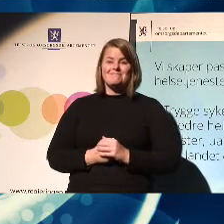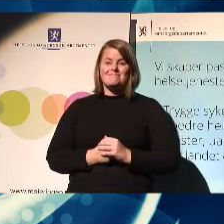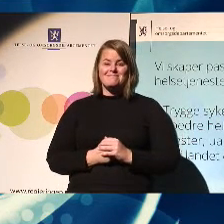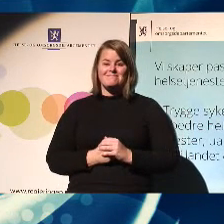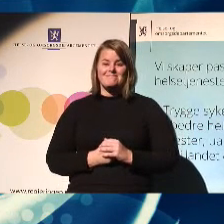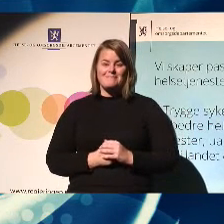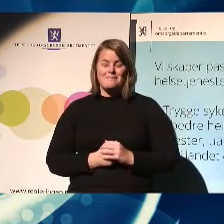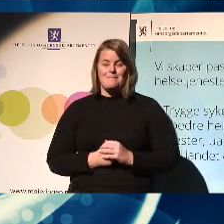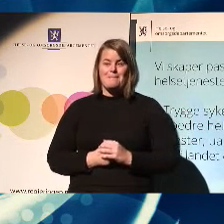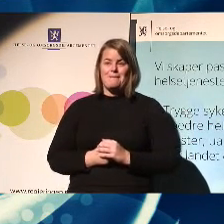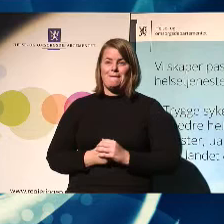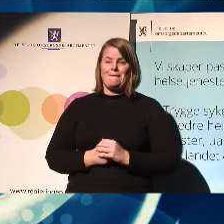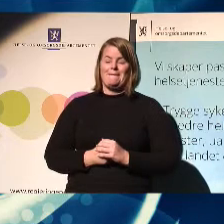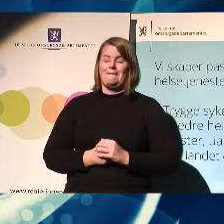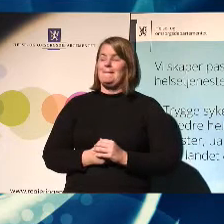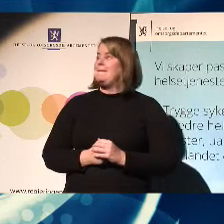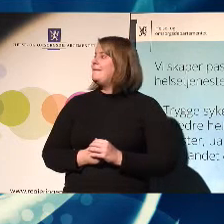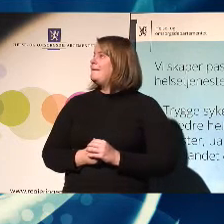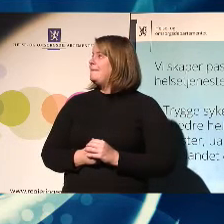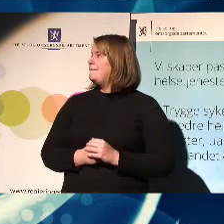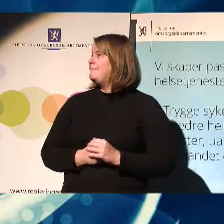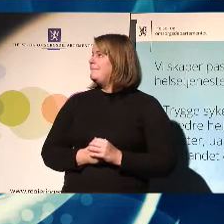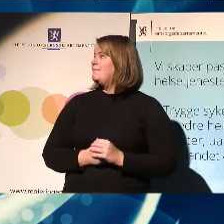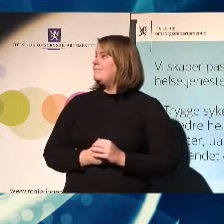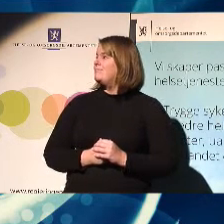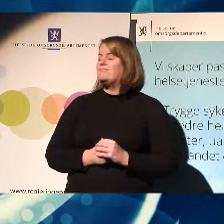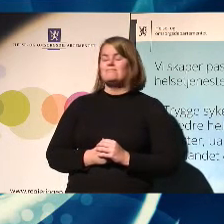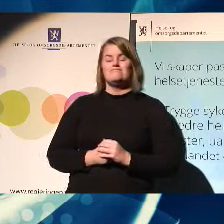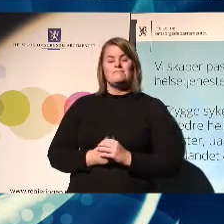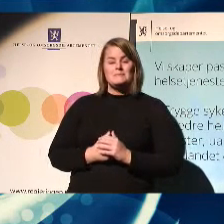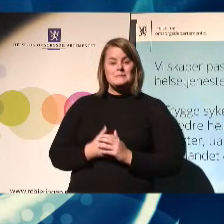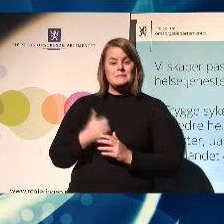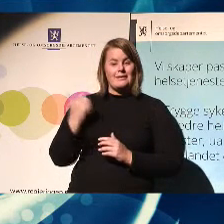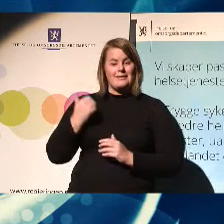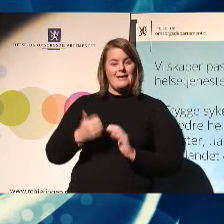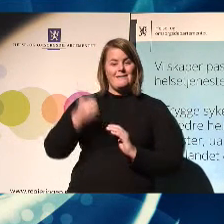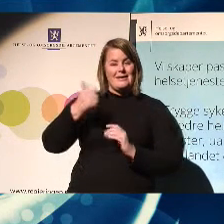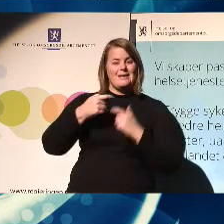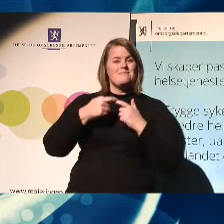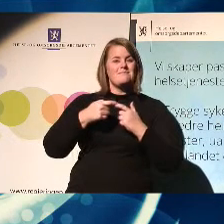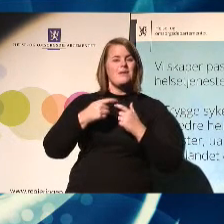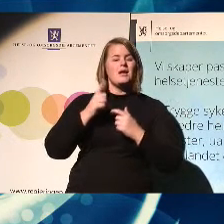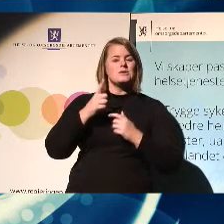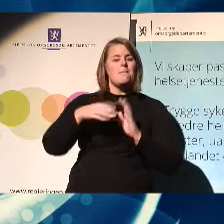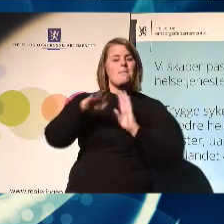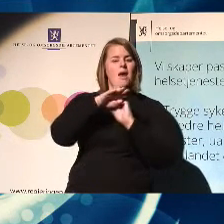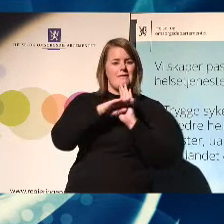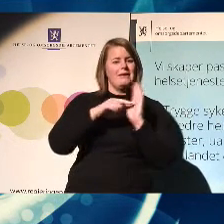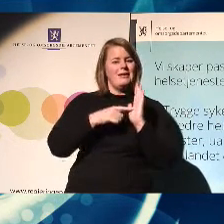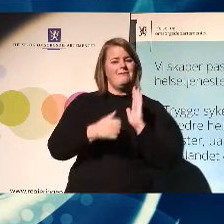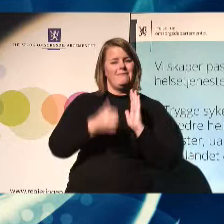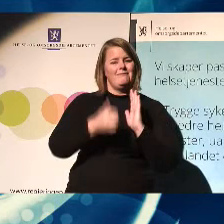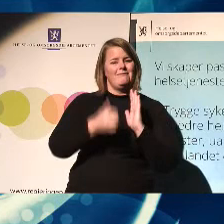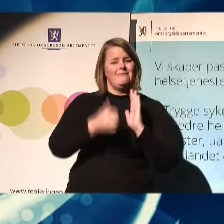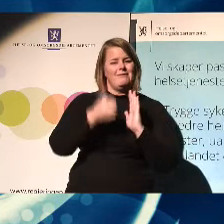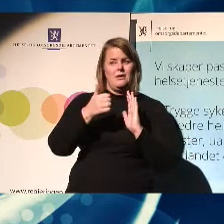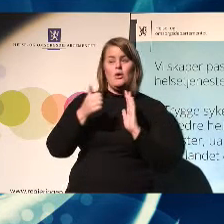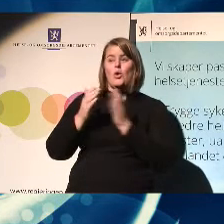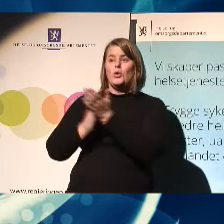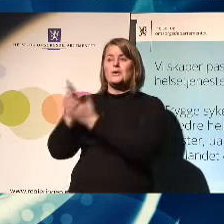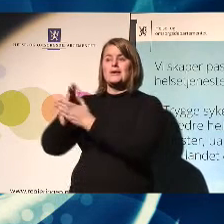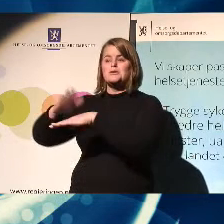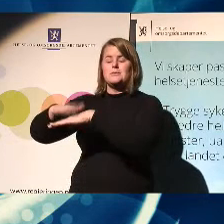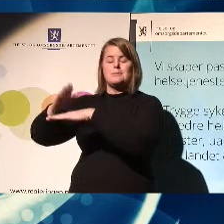som gjør at dette kommer opp på vår agenda, dette med planverk, og her har vi fått i oppdrag fra Justis-